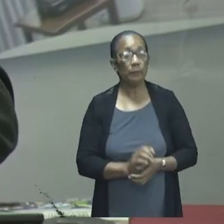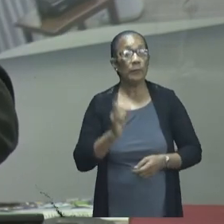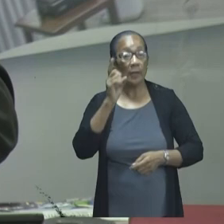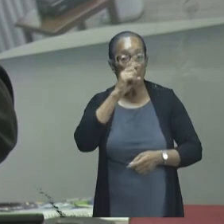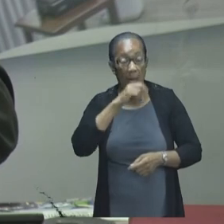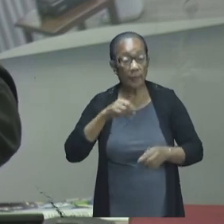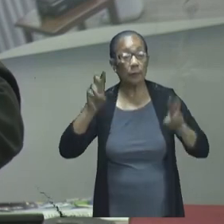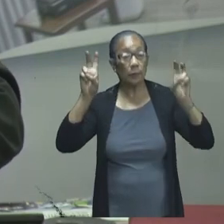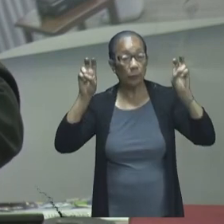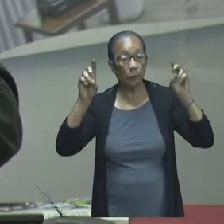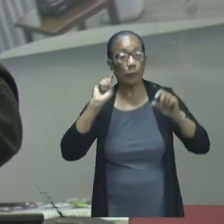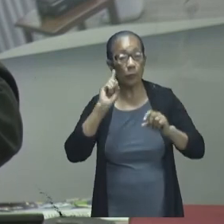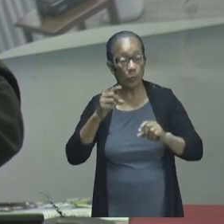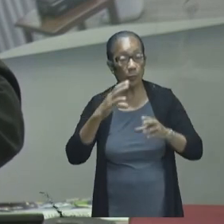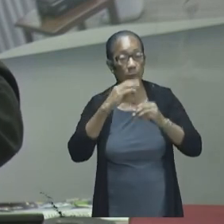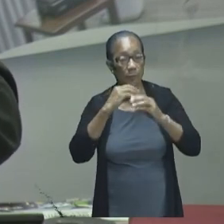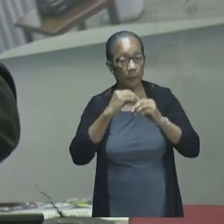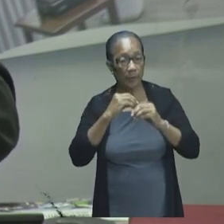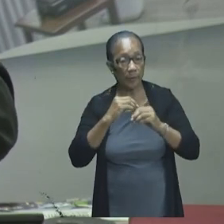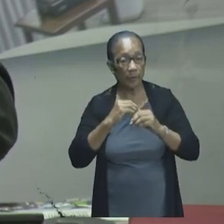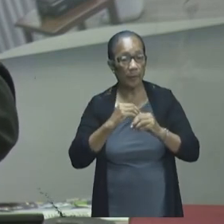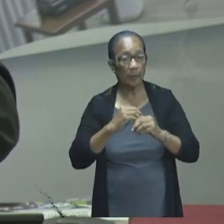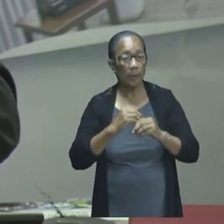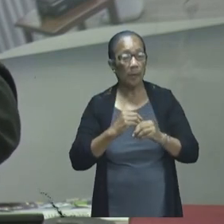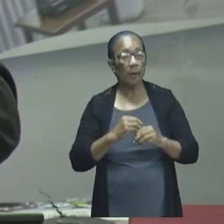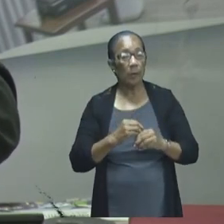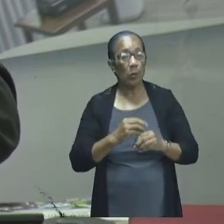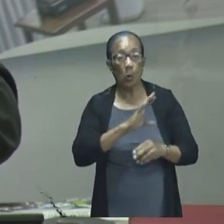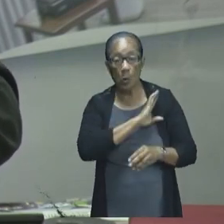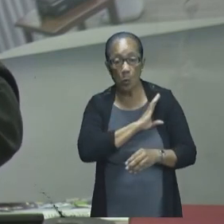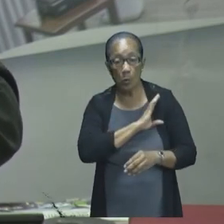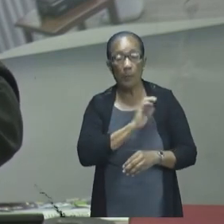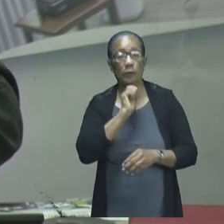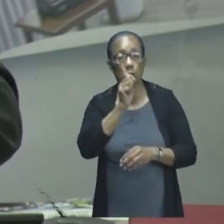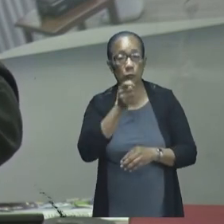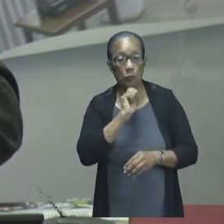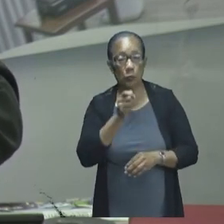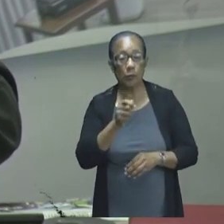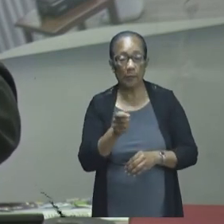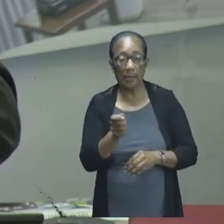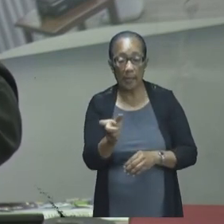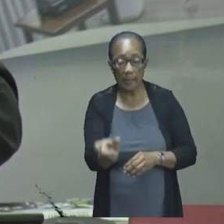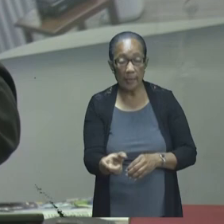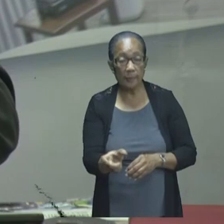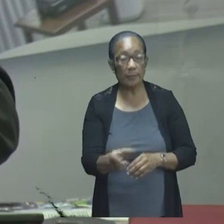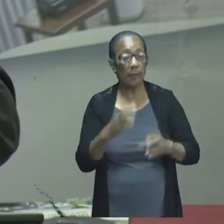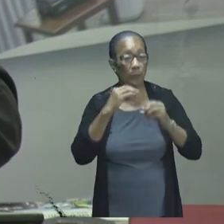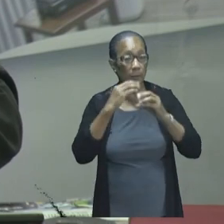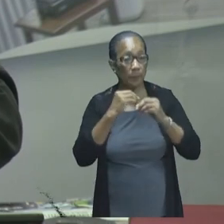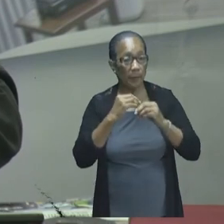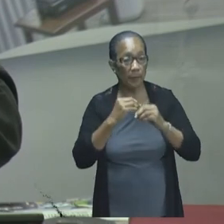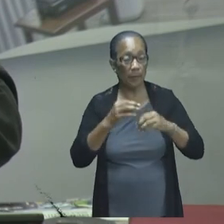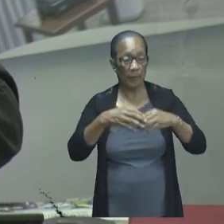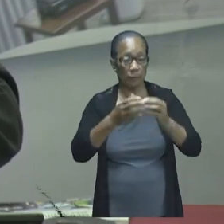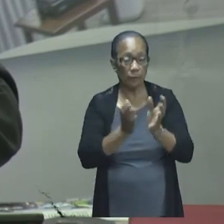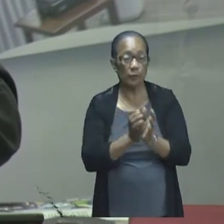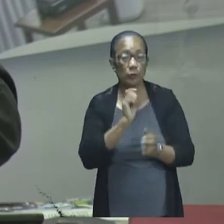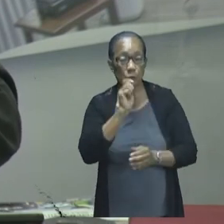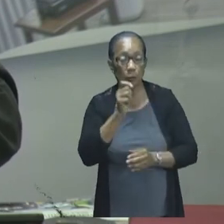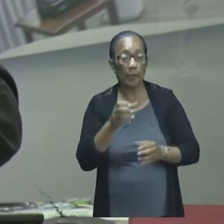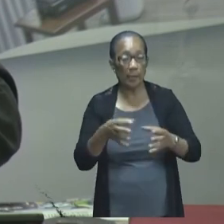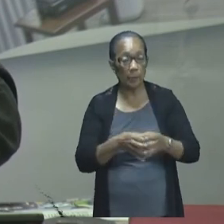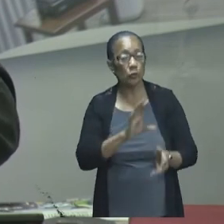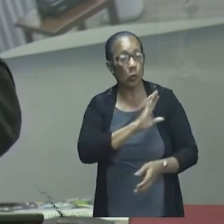hoe zijn die bespreken we ergens als ik uw cms journalisten bespreken we dat is waarom we spullen geweest met een verenigen nationalisten